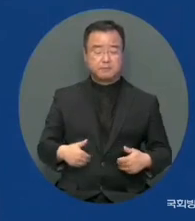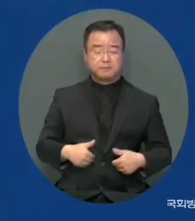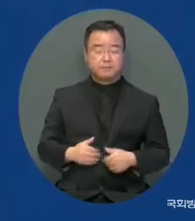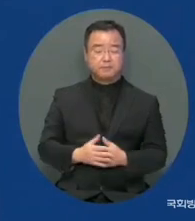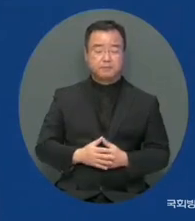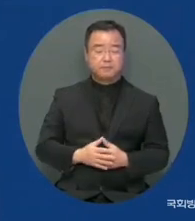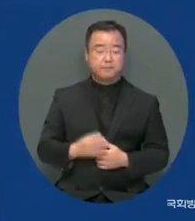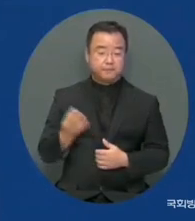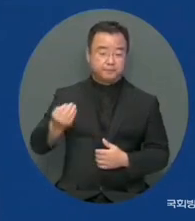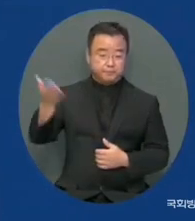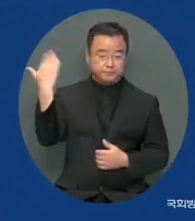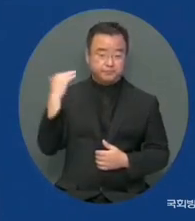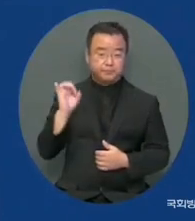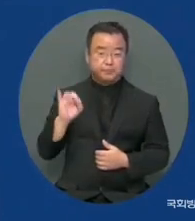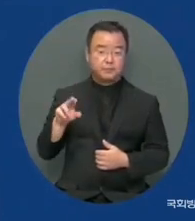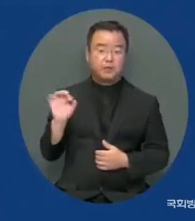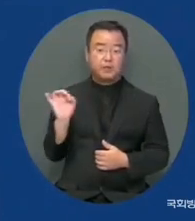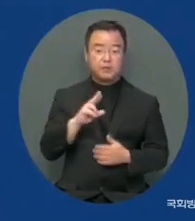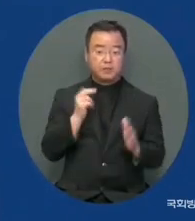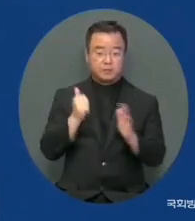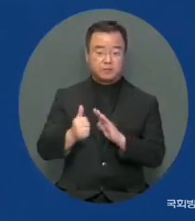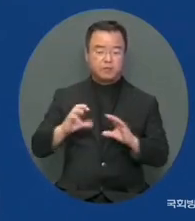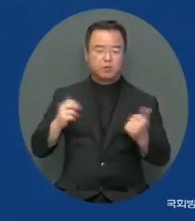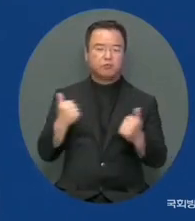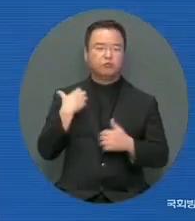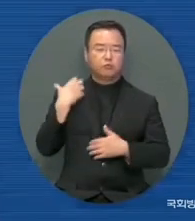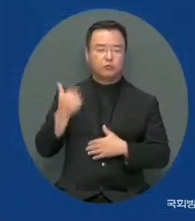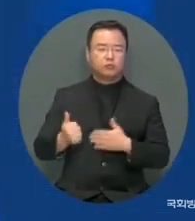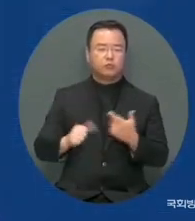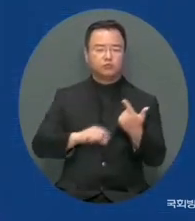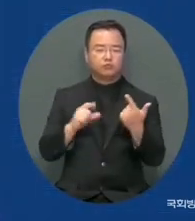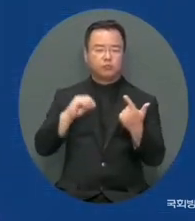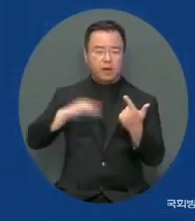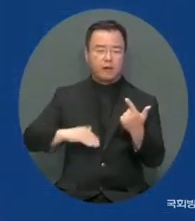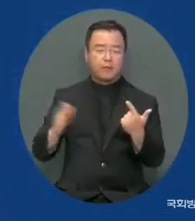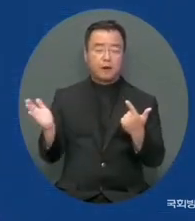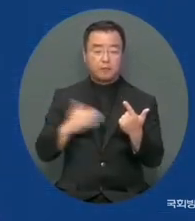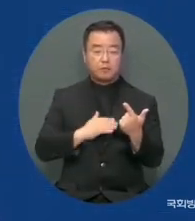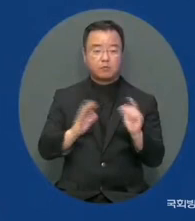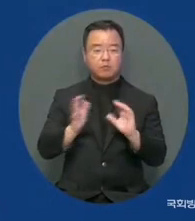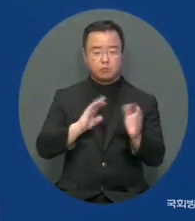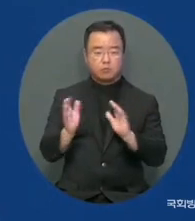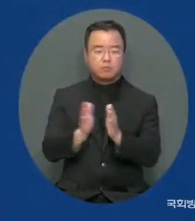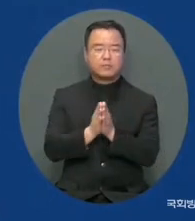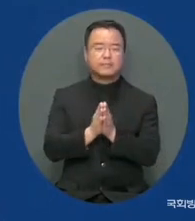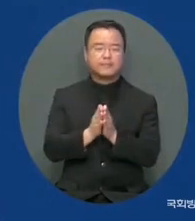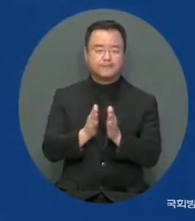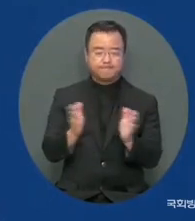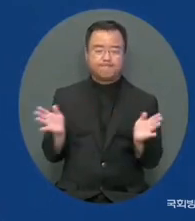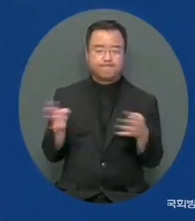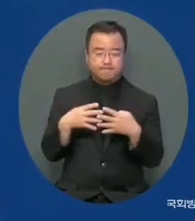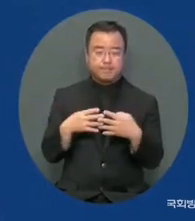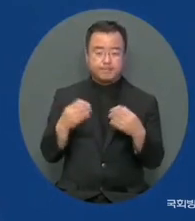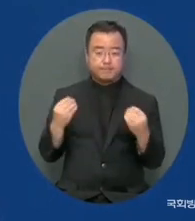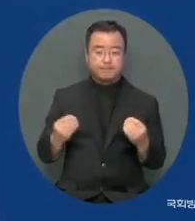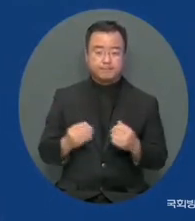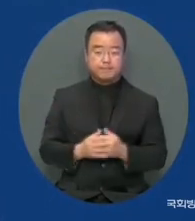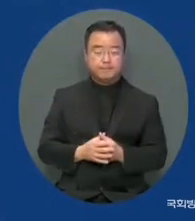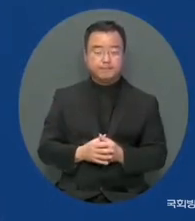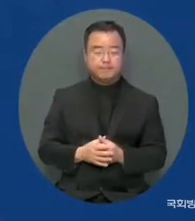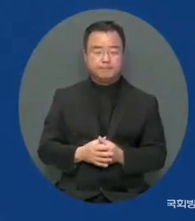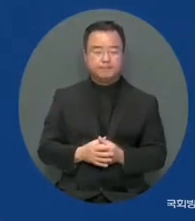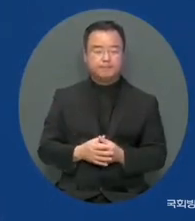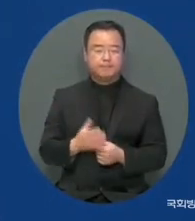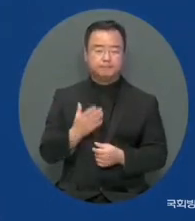원내대표와 국회의장은 6월 말부터 본격적으로 선거법 협상에 착수하기로 합의했습니다.